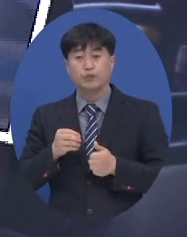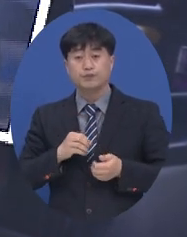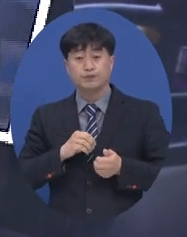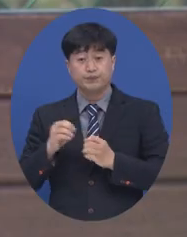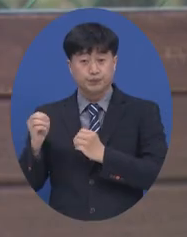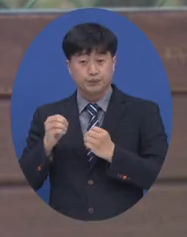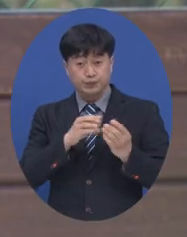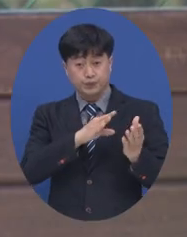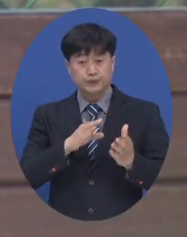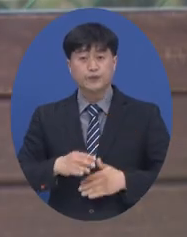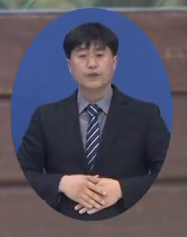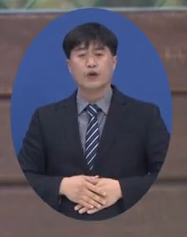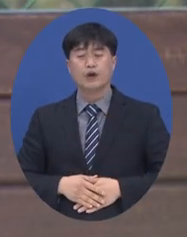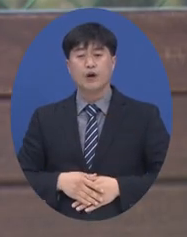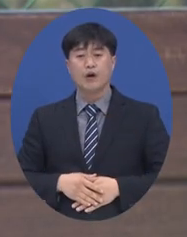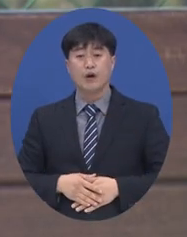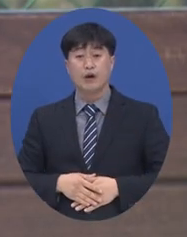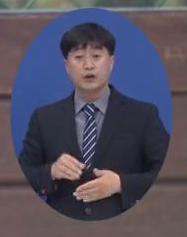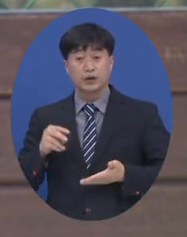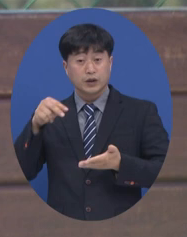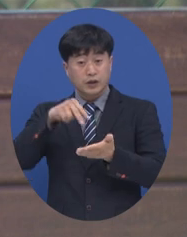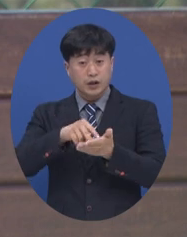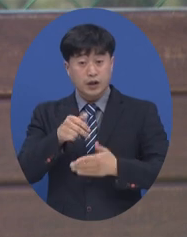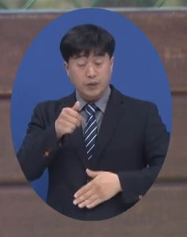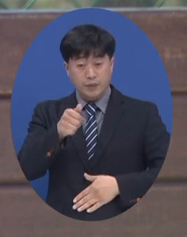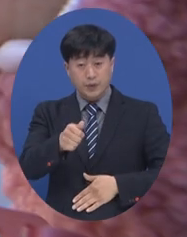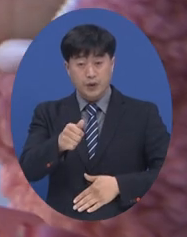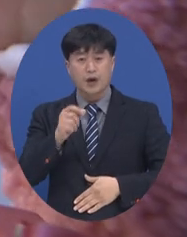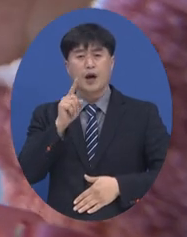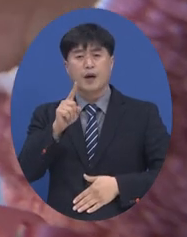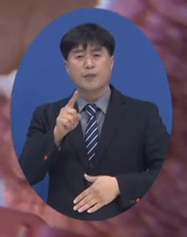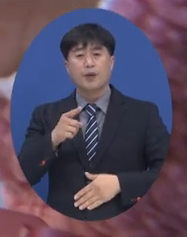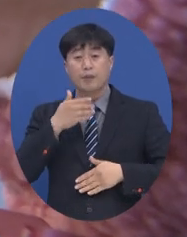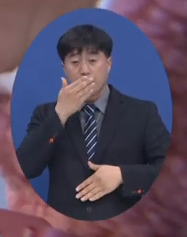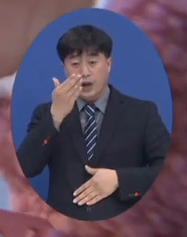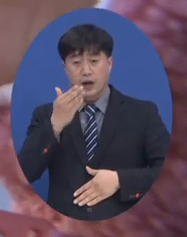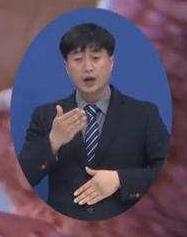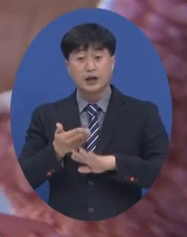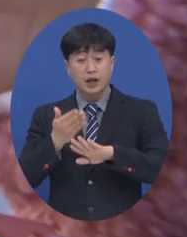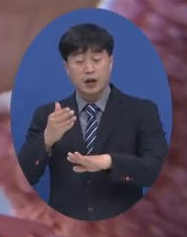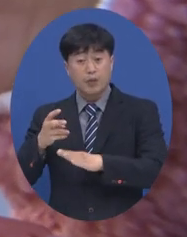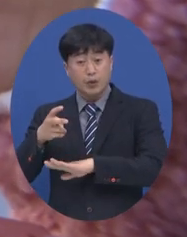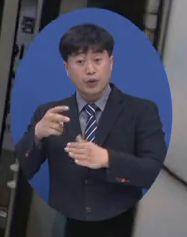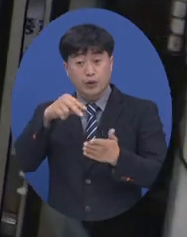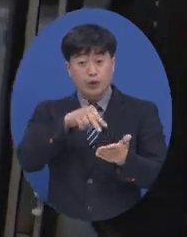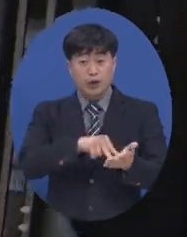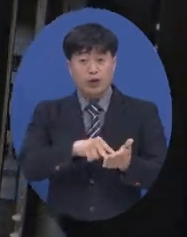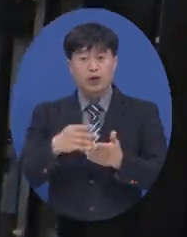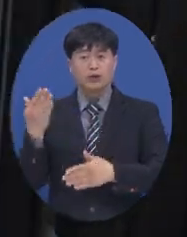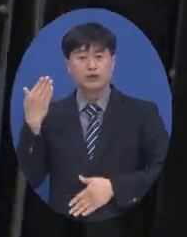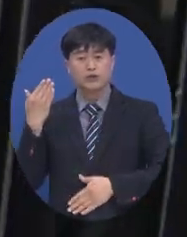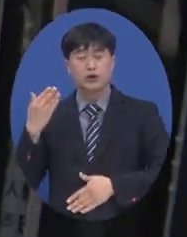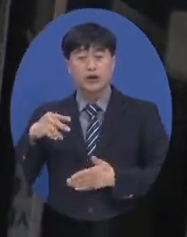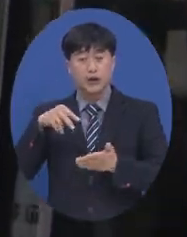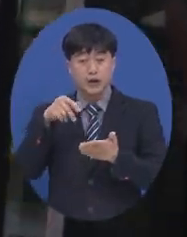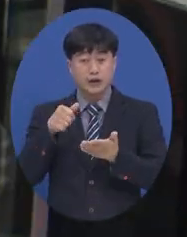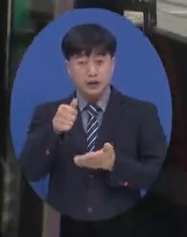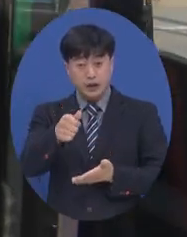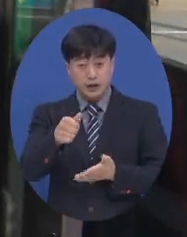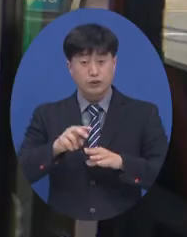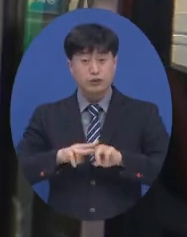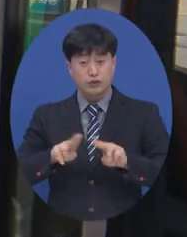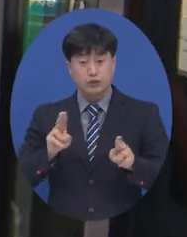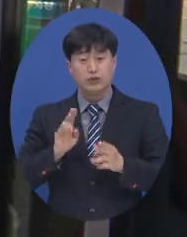보내집니다. 승차별 신청은 한 번만 가능하며 다른 버스를 탑승할 경우엔 기존에 신청한 승차별을 취소한